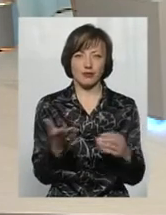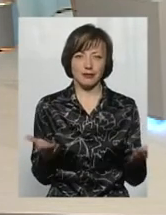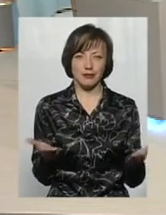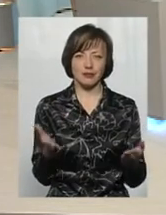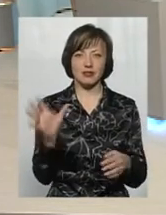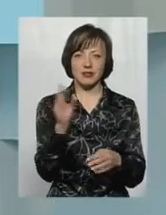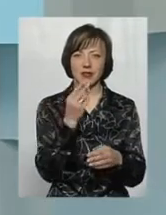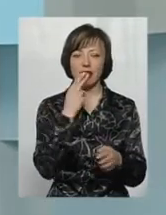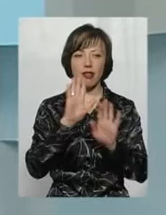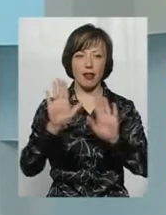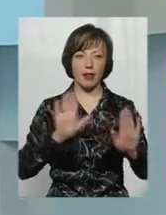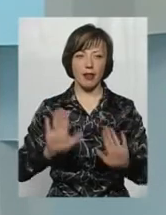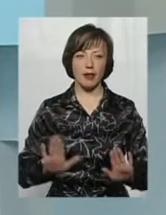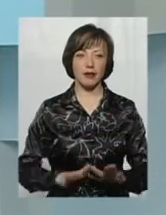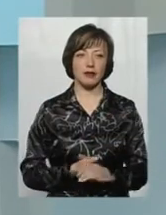все заліплено.